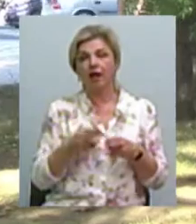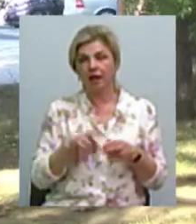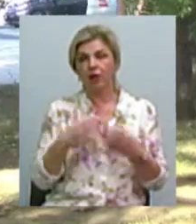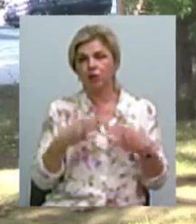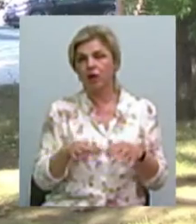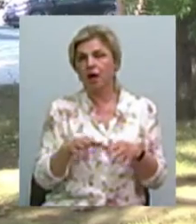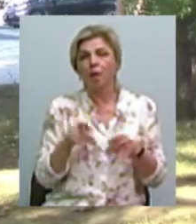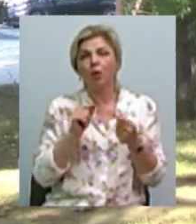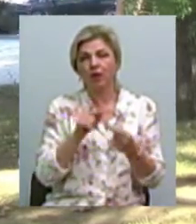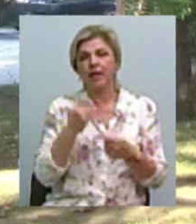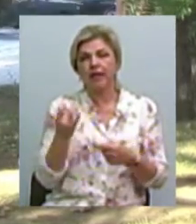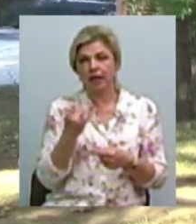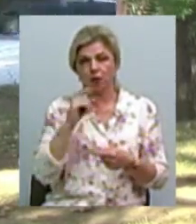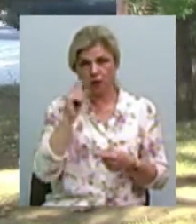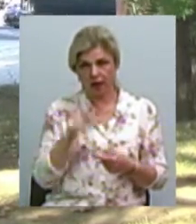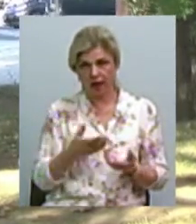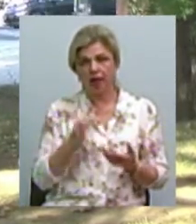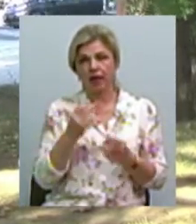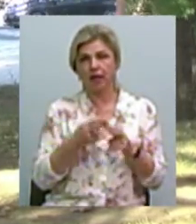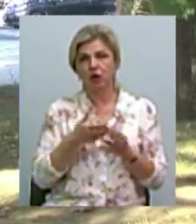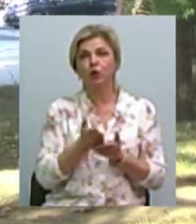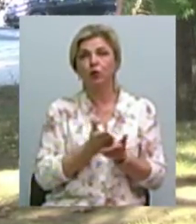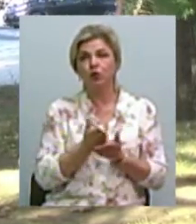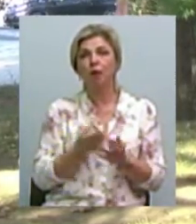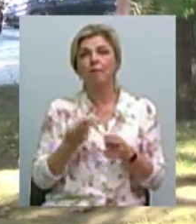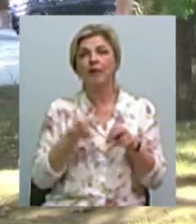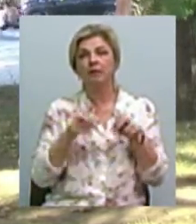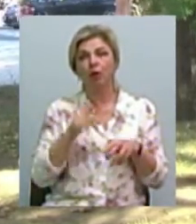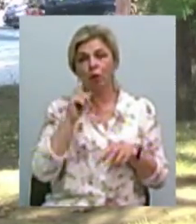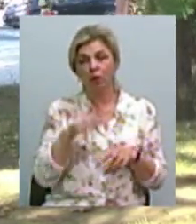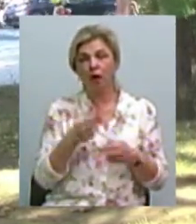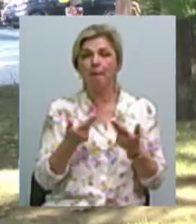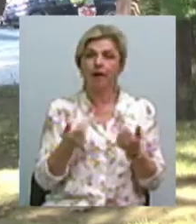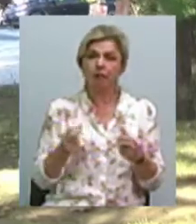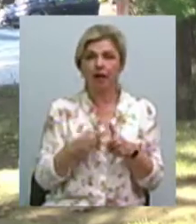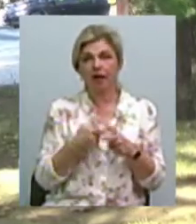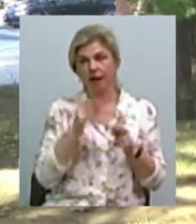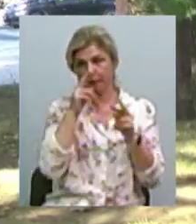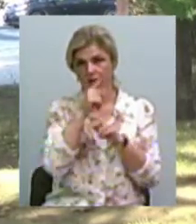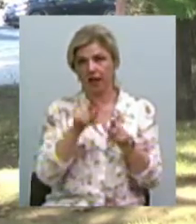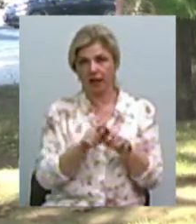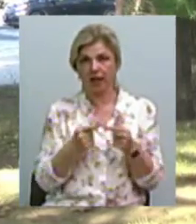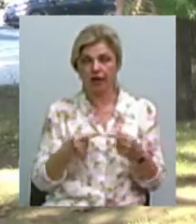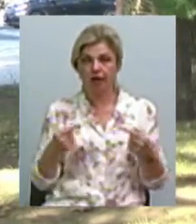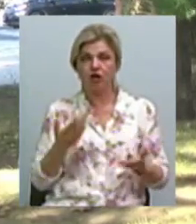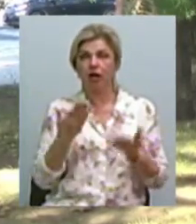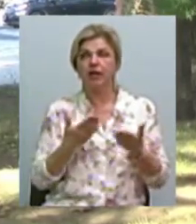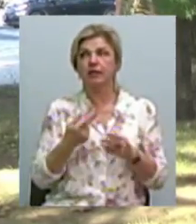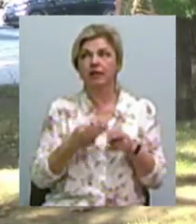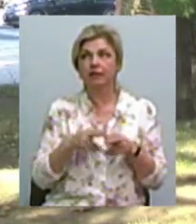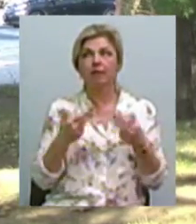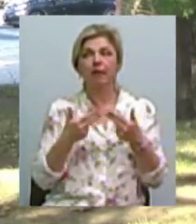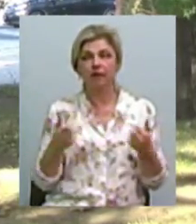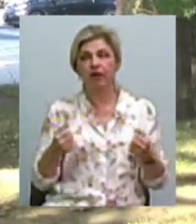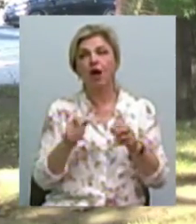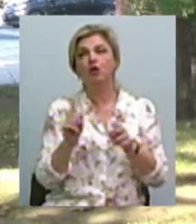місяця. Це безпосередньо Служба безпеки України має чи підтвердити, чи спростувати такі речі. І якщо це підтверджується, такий